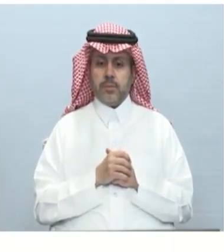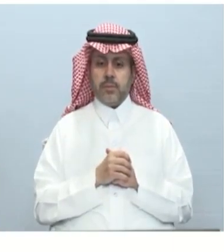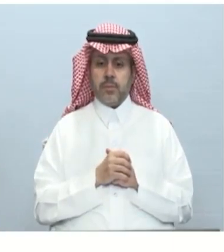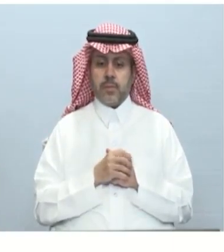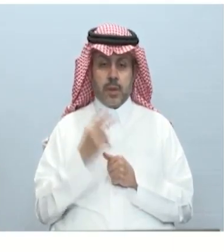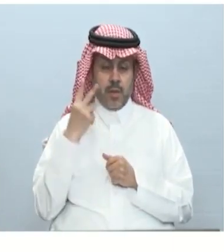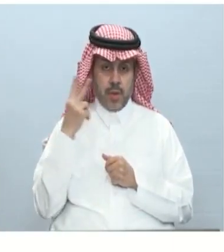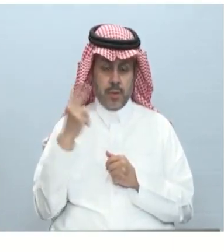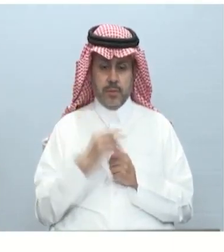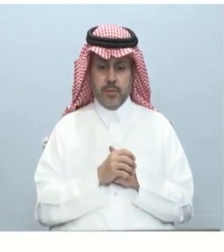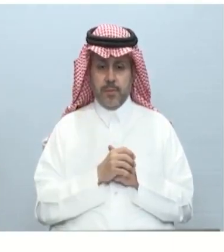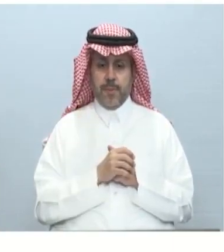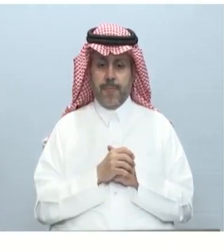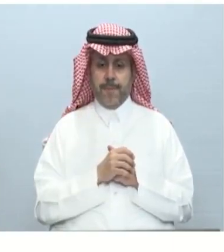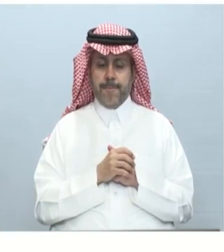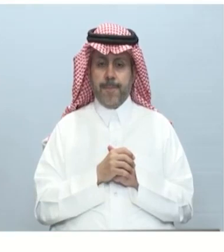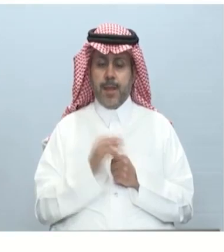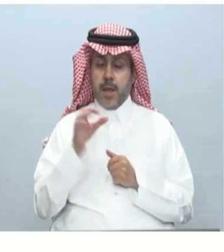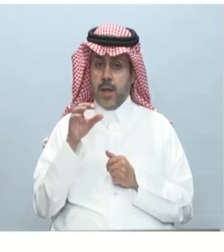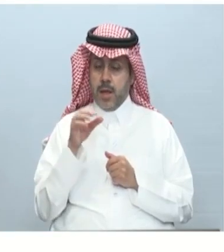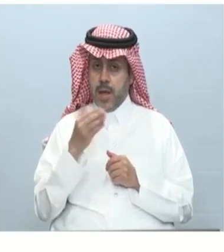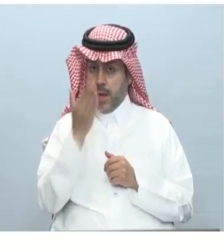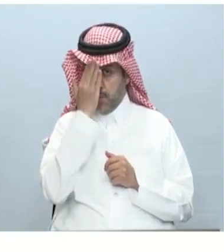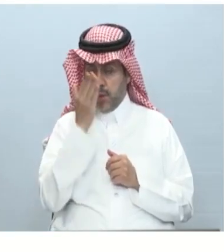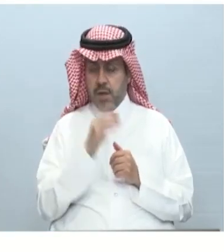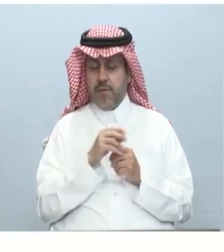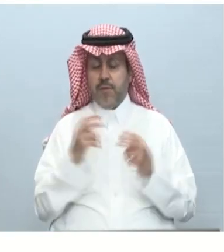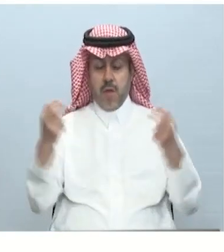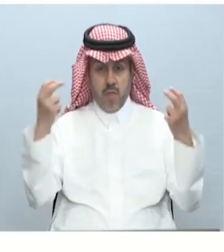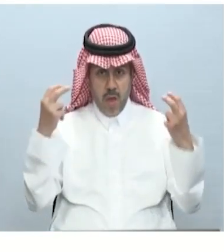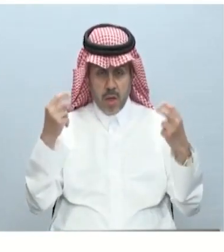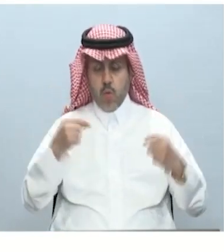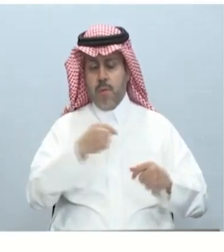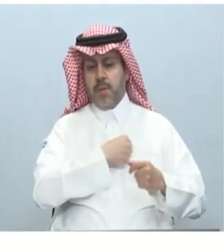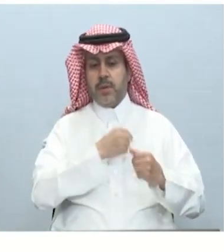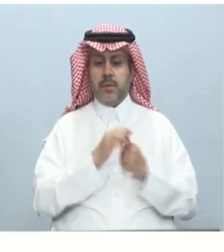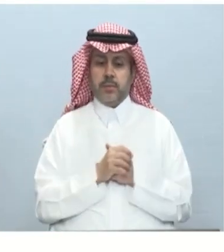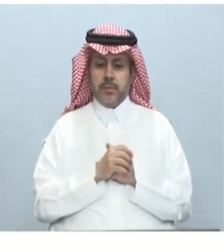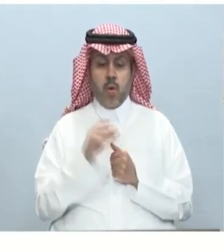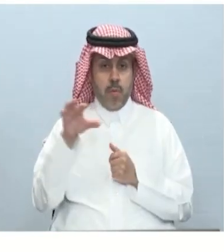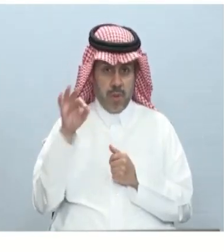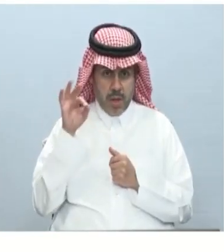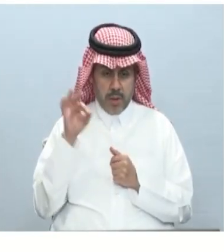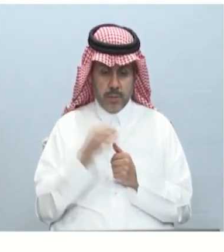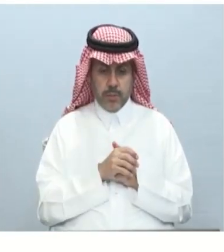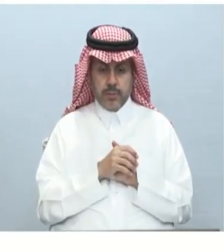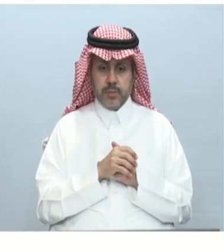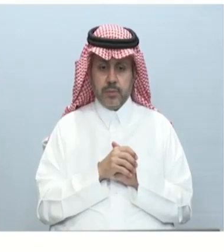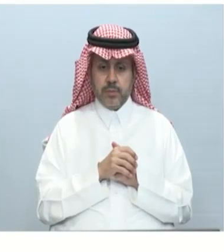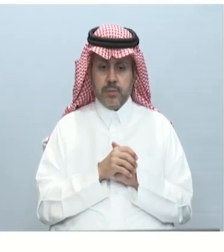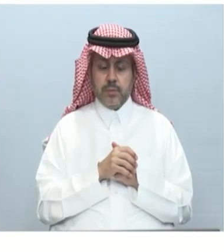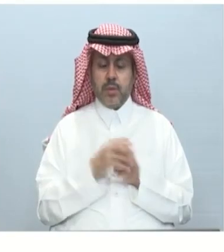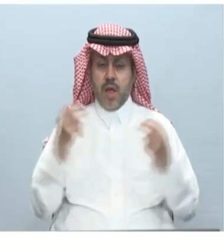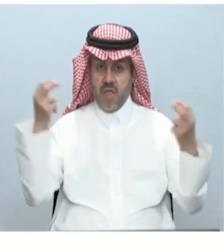وايضا ذكرنا لكم ان العبادات فيها ظاهره وفيها باطنه فمثلنا لكم بامثله في